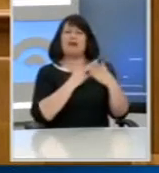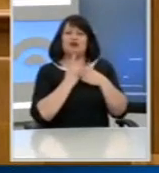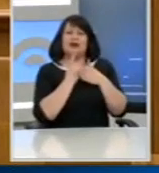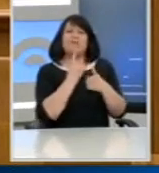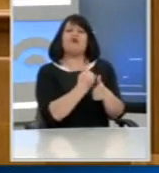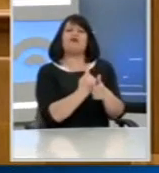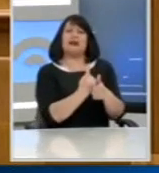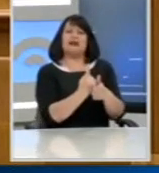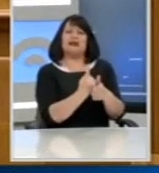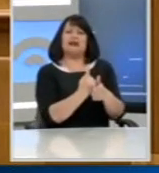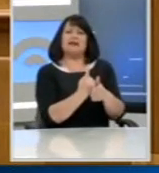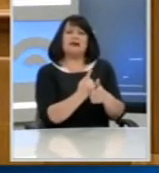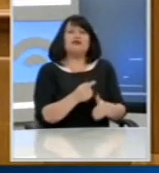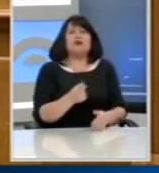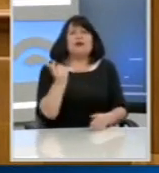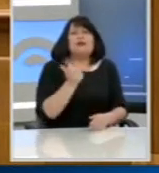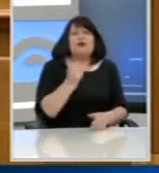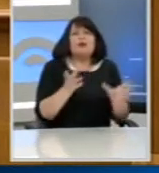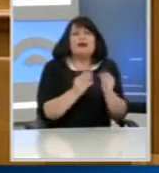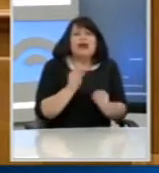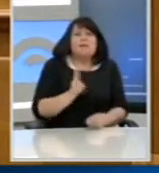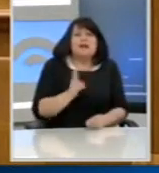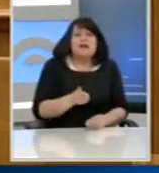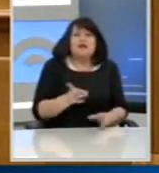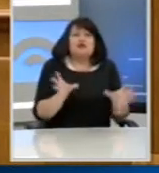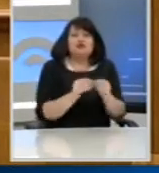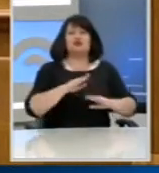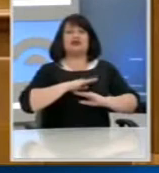επιδομάτων επικινδυνότητος για τα στελέχη των ενόπλων δυνάμεων.